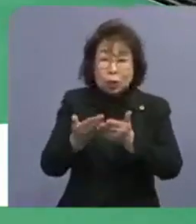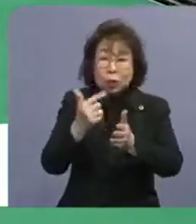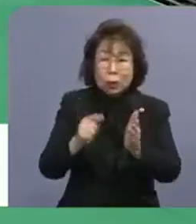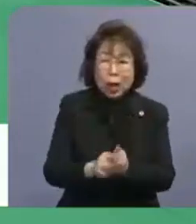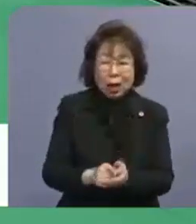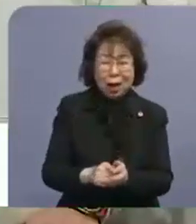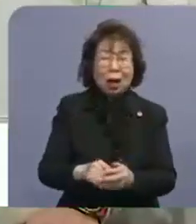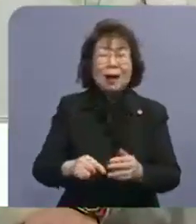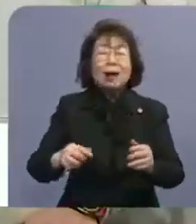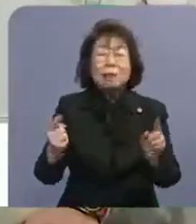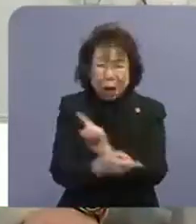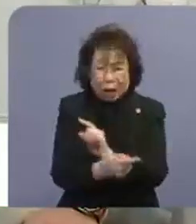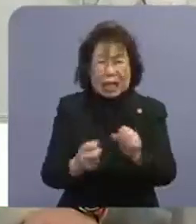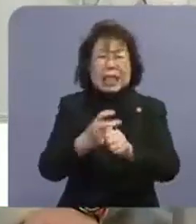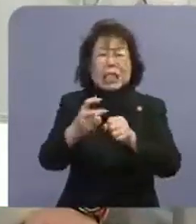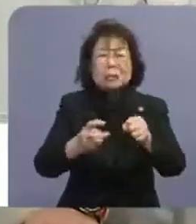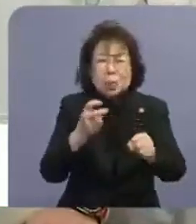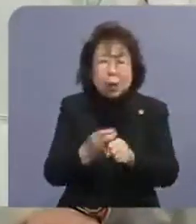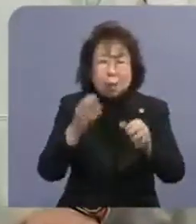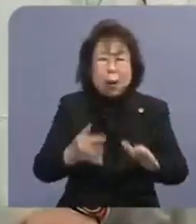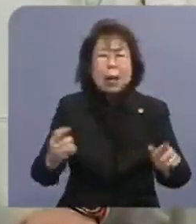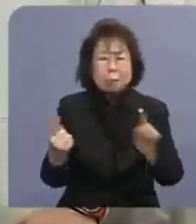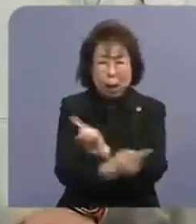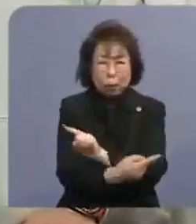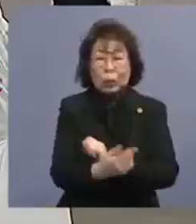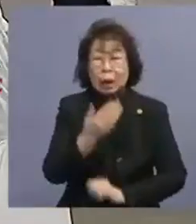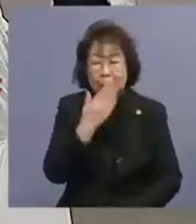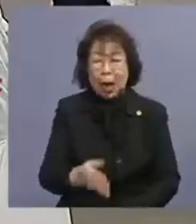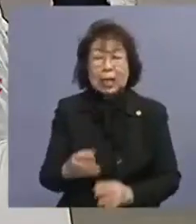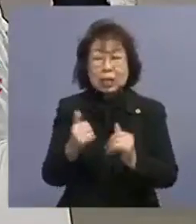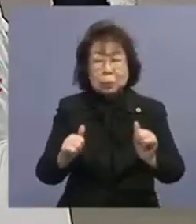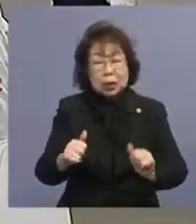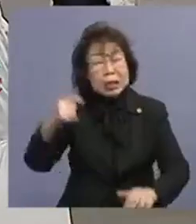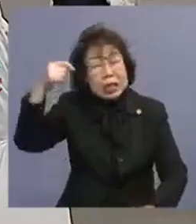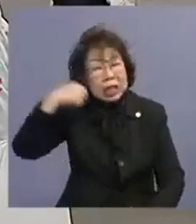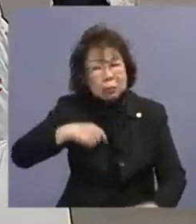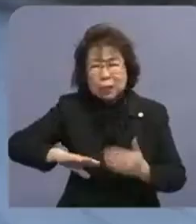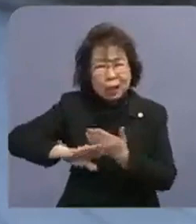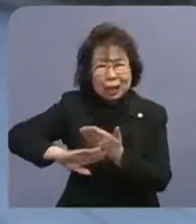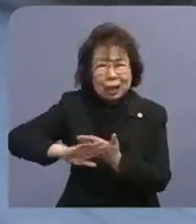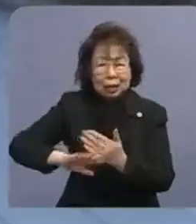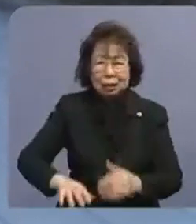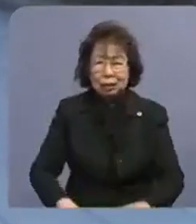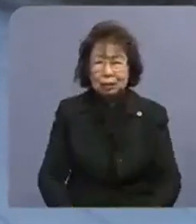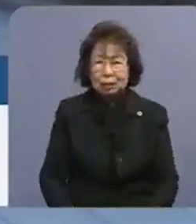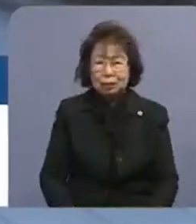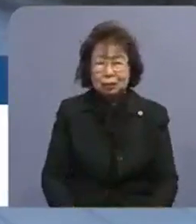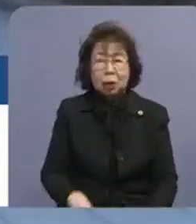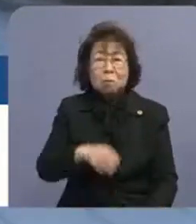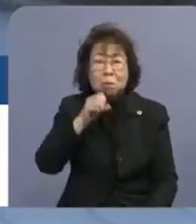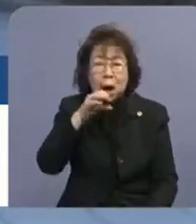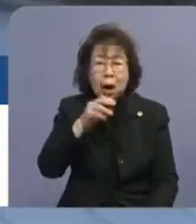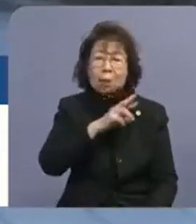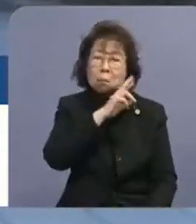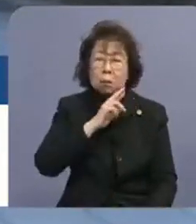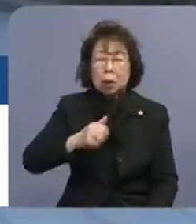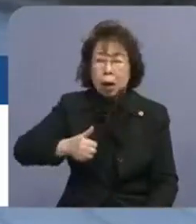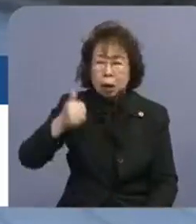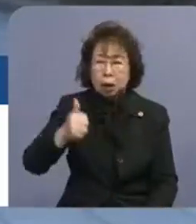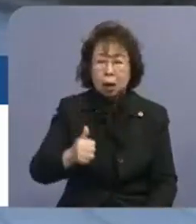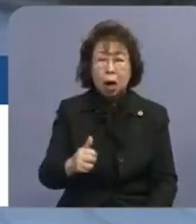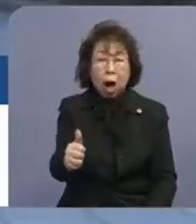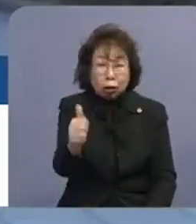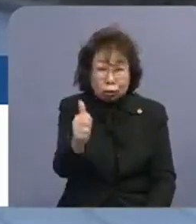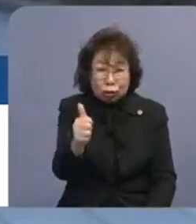다이나믹 부산을 20년 만에 바꾸는 건데 시민 반응은 엇갈립니다 우선 부르기가 편하고요